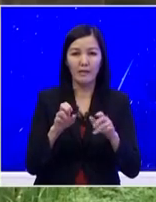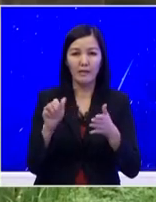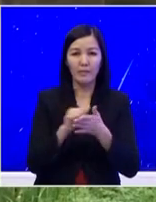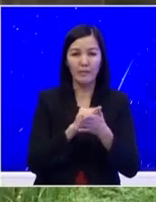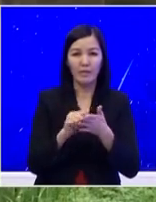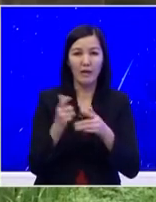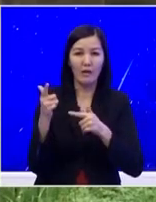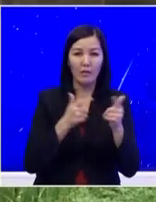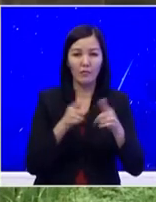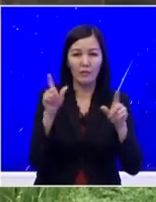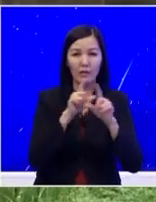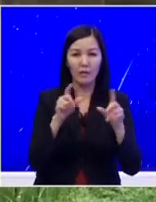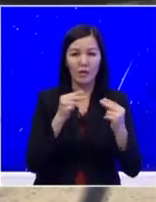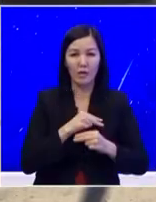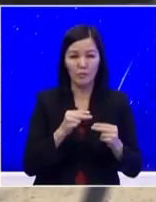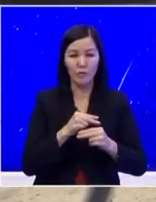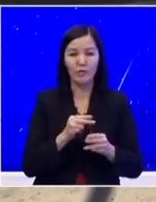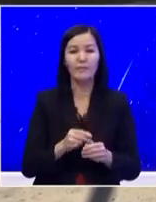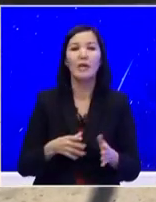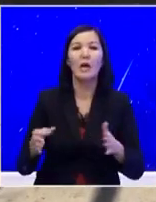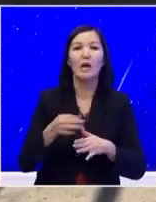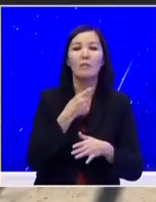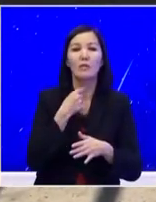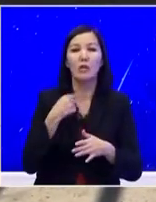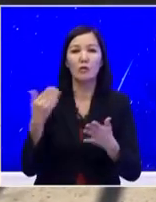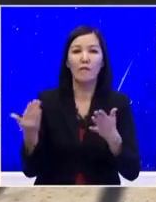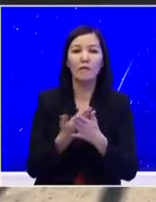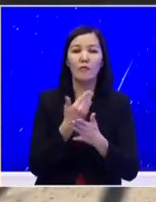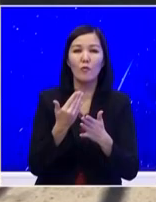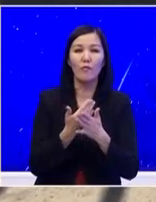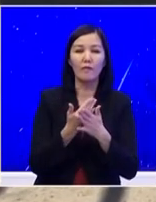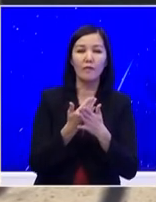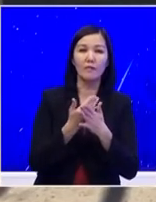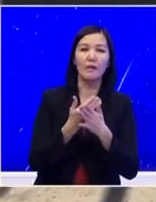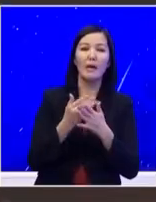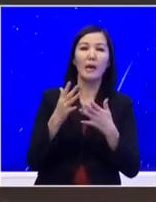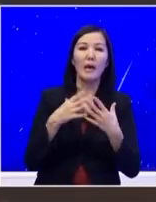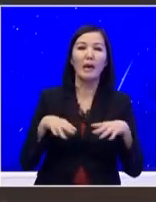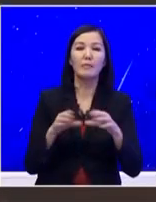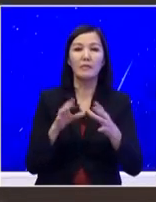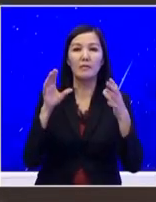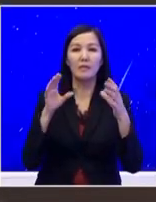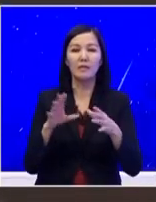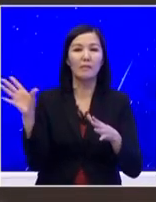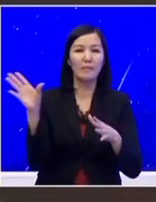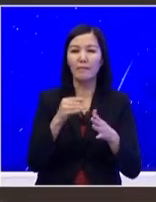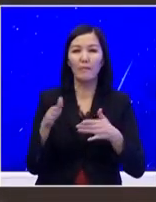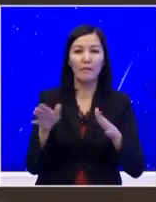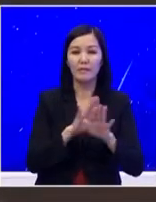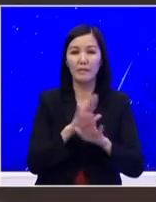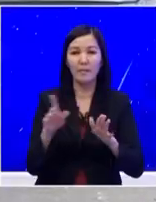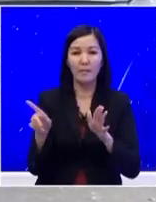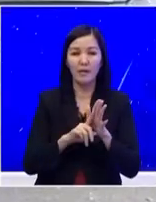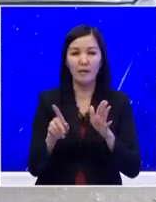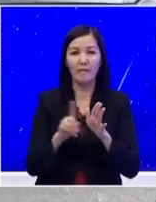о готовности объекта к работе. По областному центру вновь будет курсировать общественный транспорт. Правда, не по всем маршрутам. Передвигаться